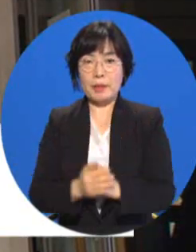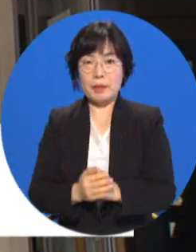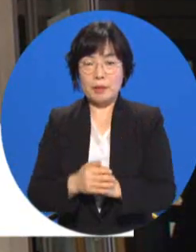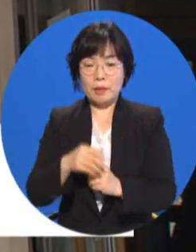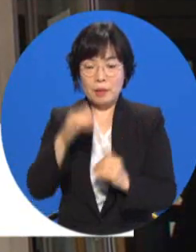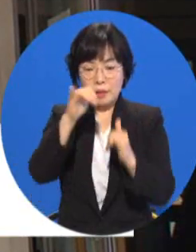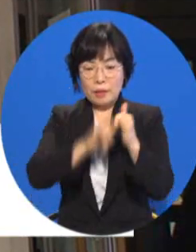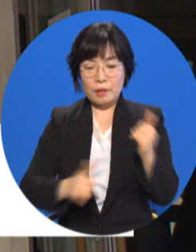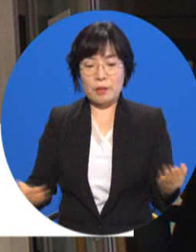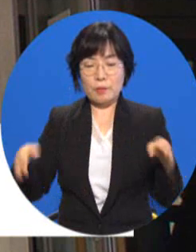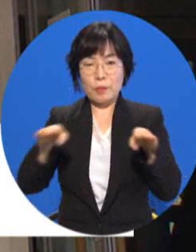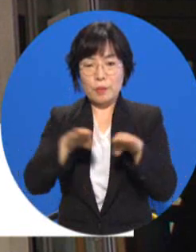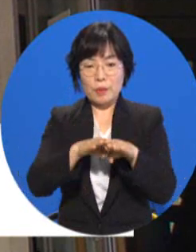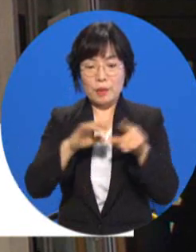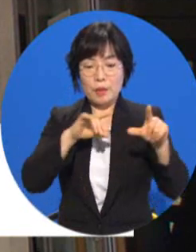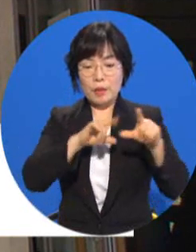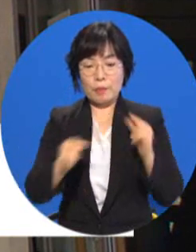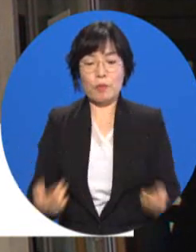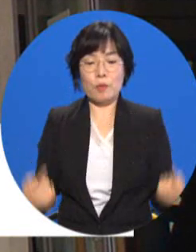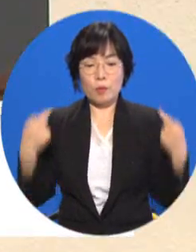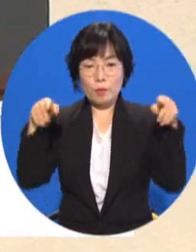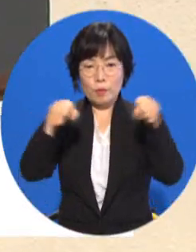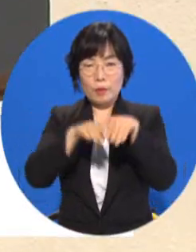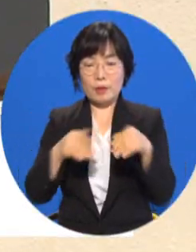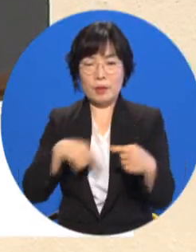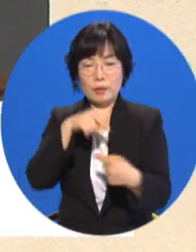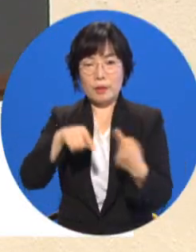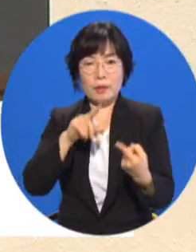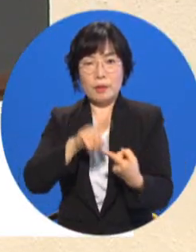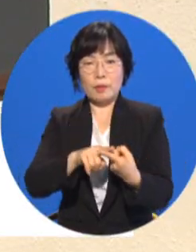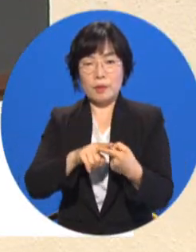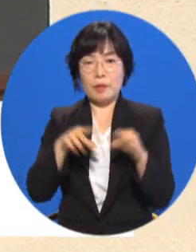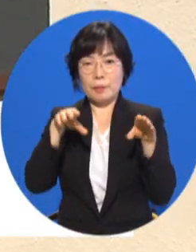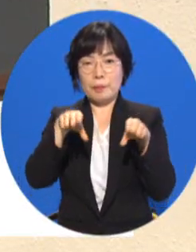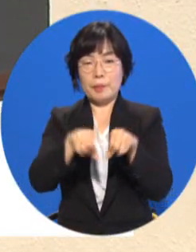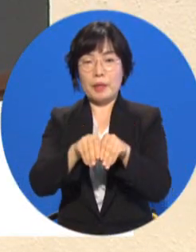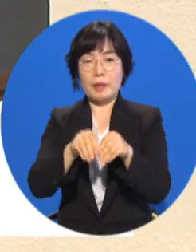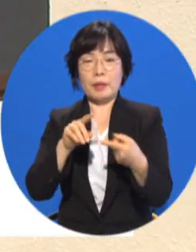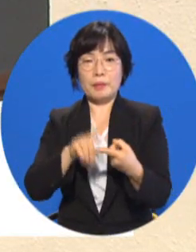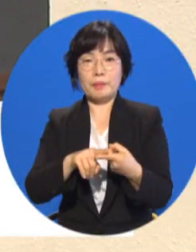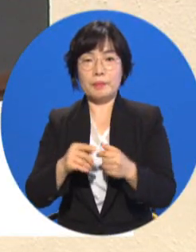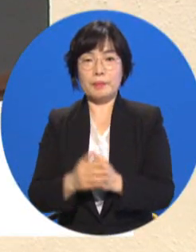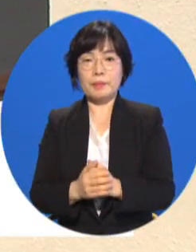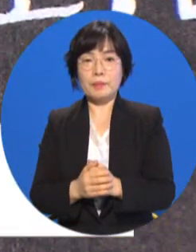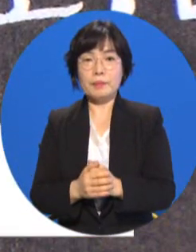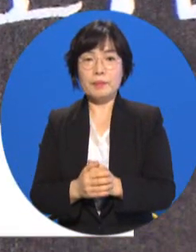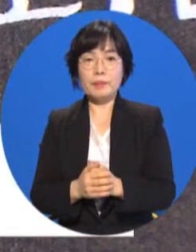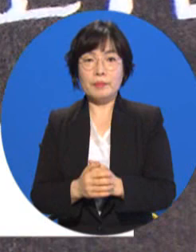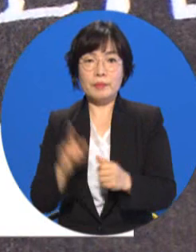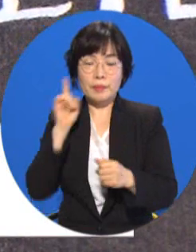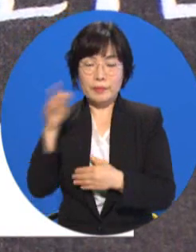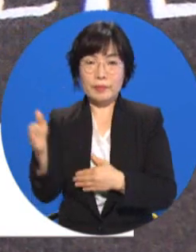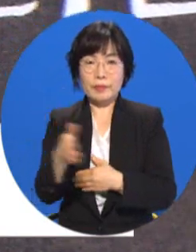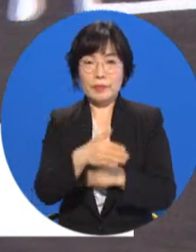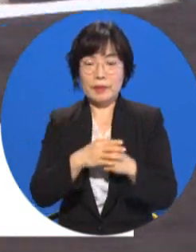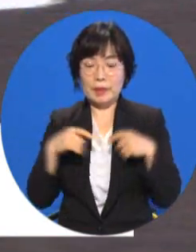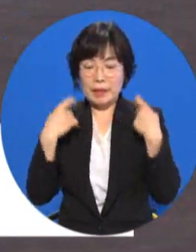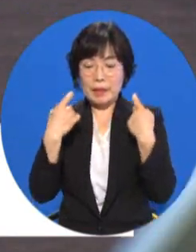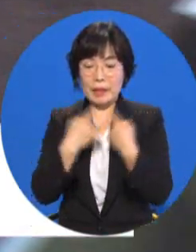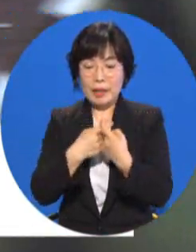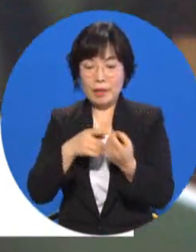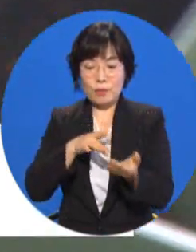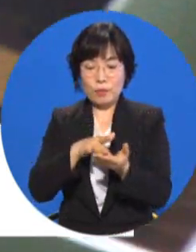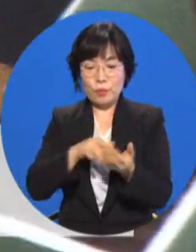광양 역사문화관 등 일부 관광시설도 운영을 하지 않는다고 밝혔습니다. 광양시는 또 내일부터 민간